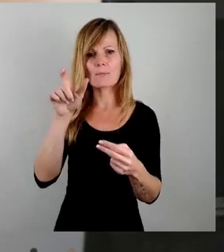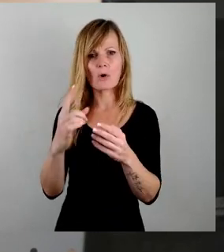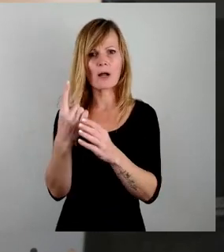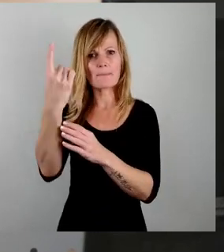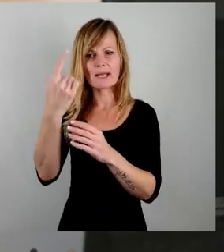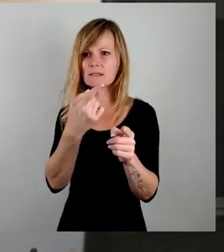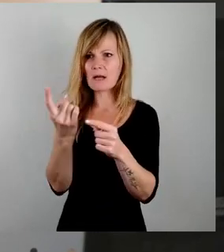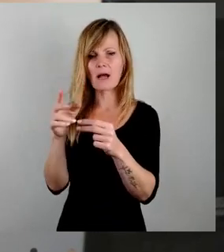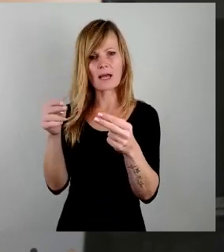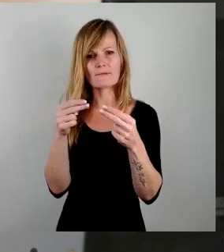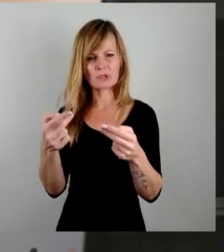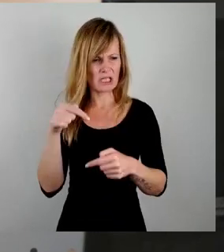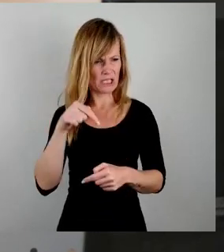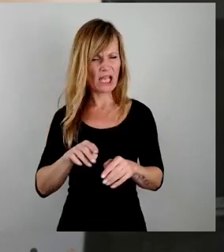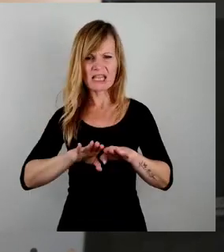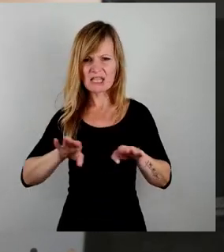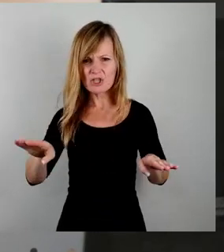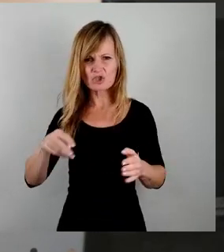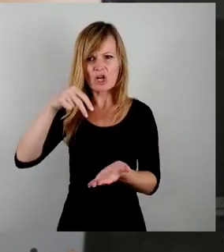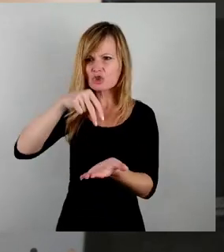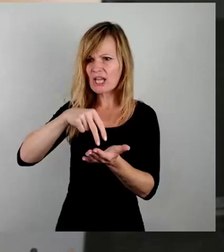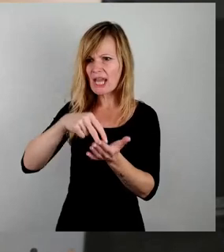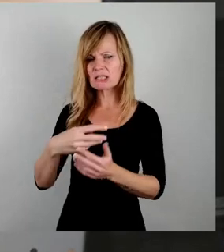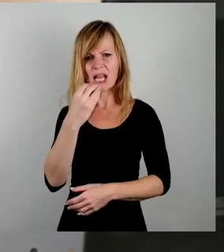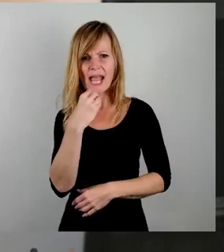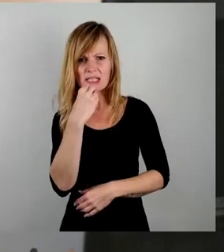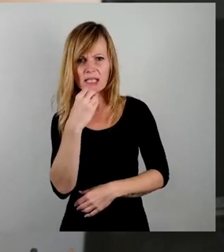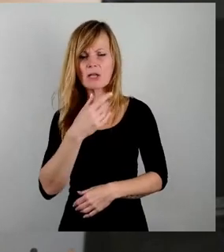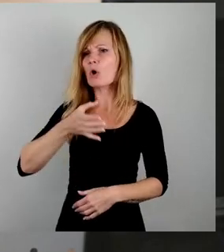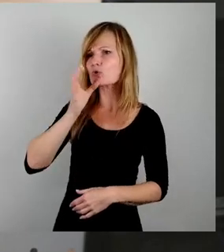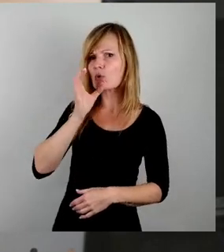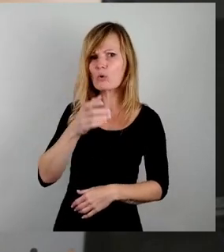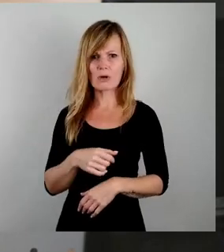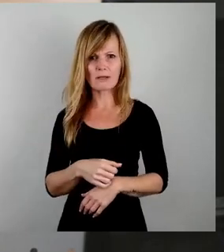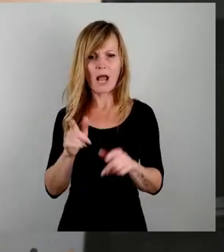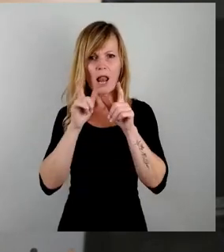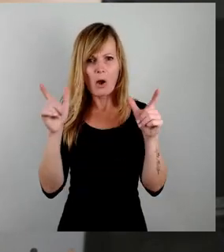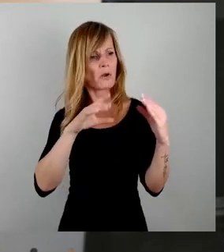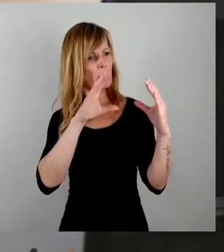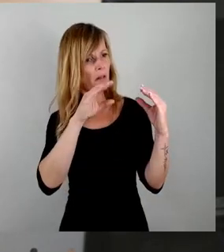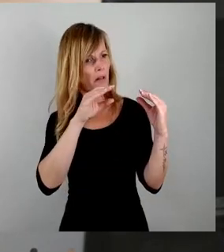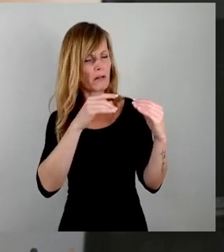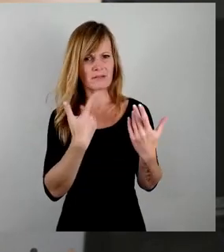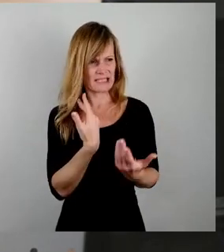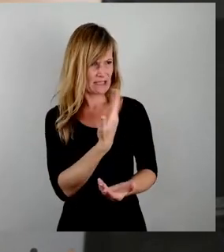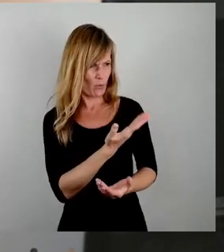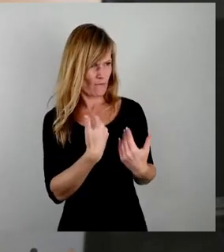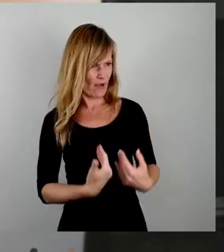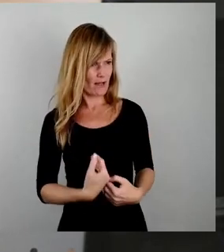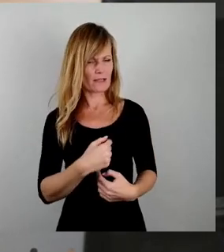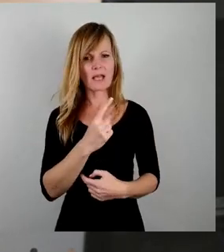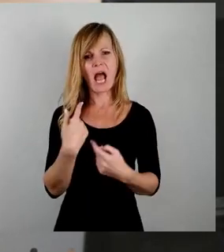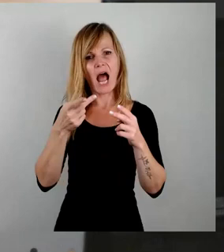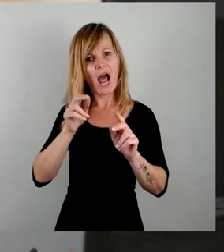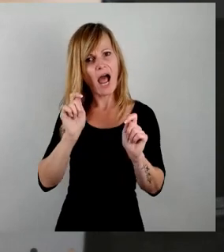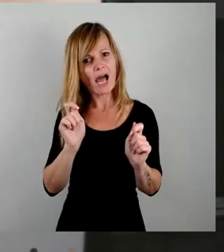werden. Da wird an den Tischen im Stehen gegessen, getrunken, laute Gespräche geführt. Ich verstehe unter Achtung